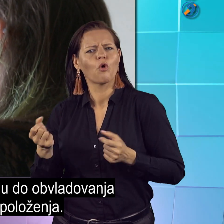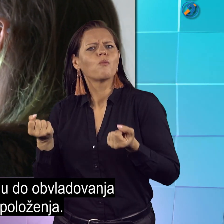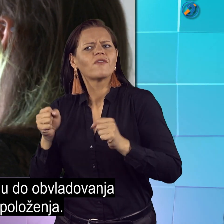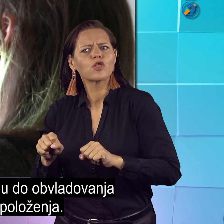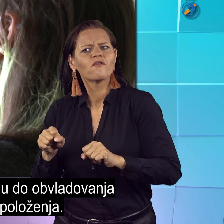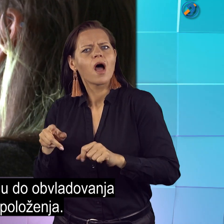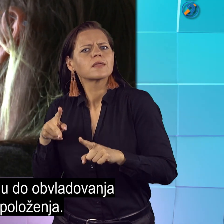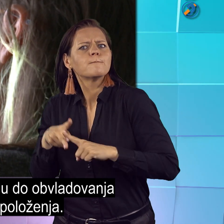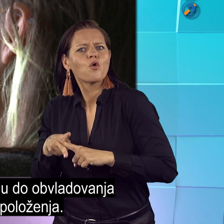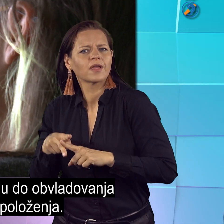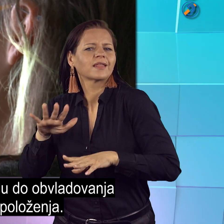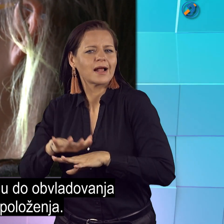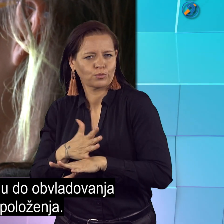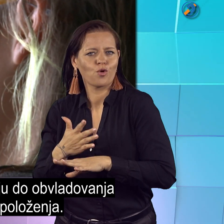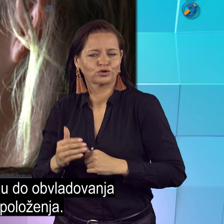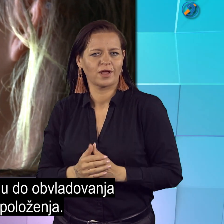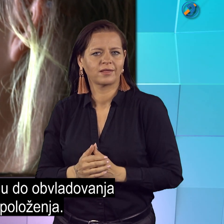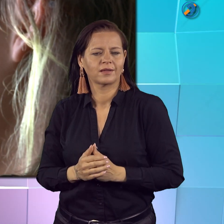razpoloženja.